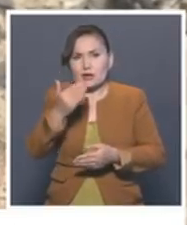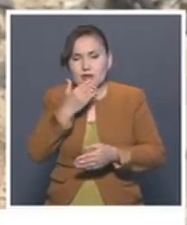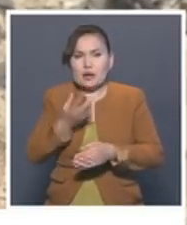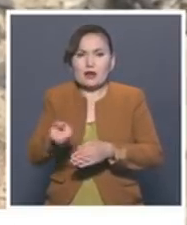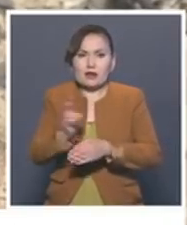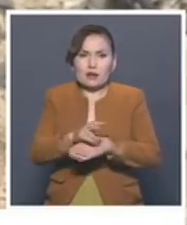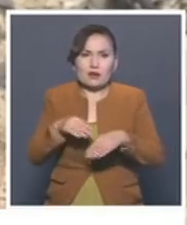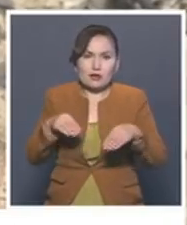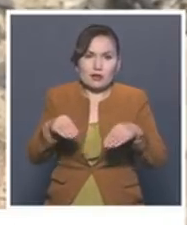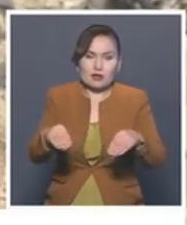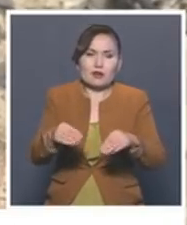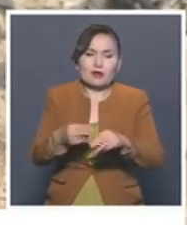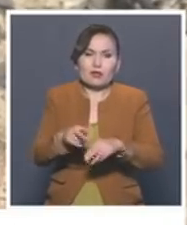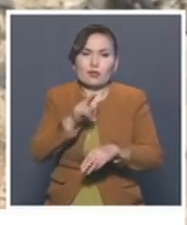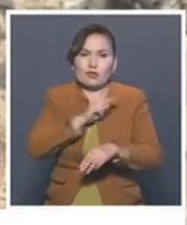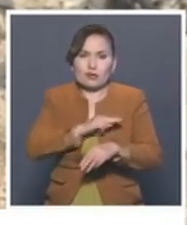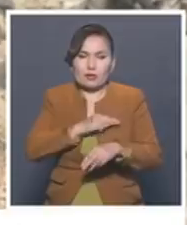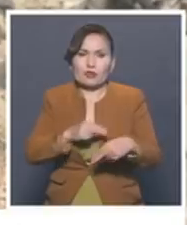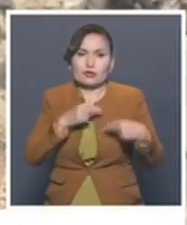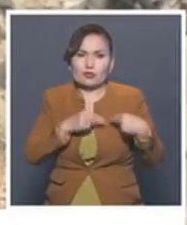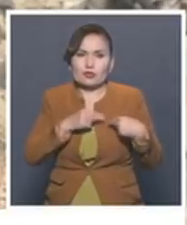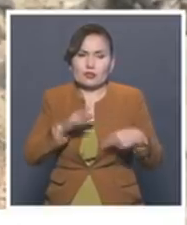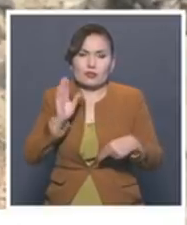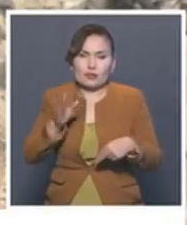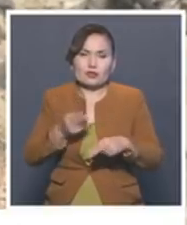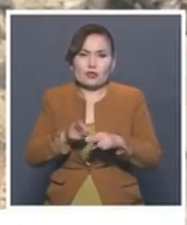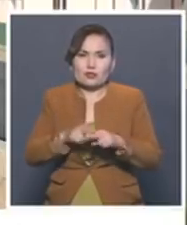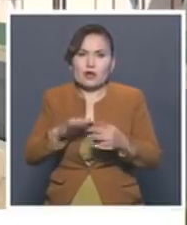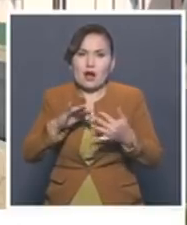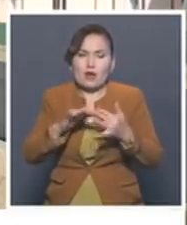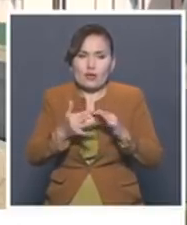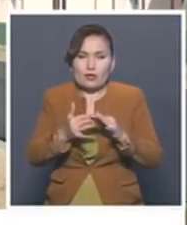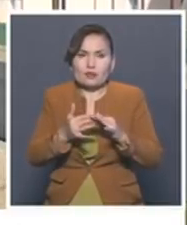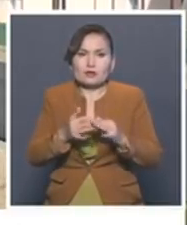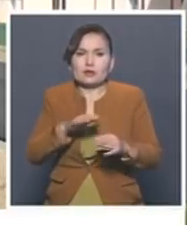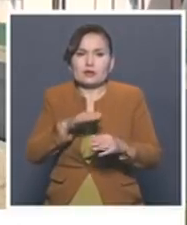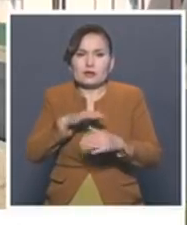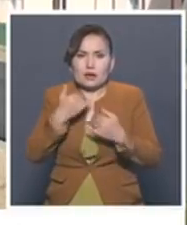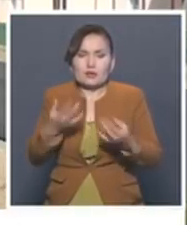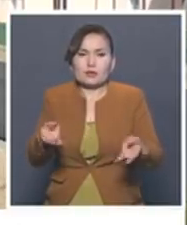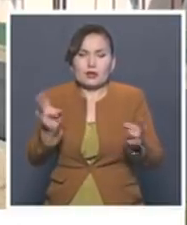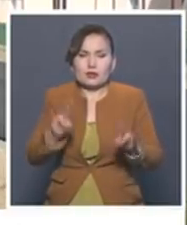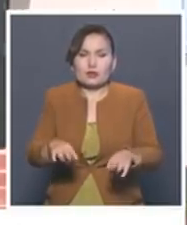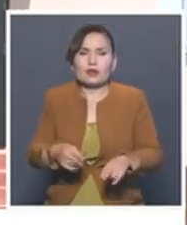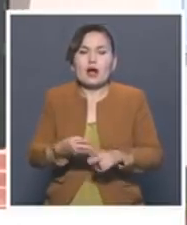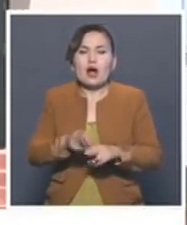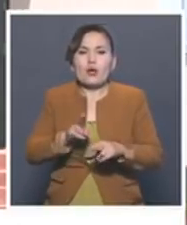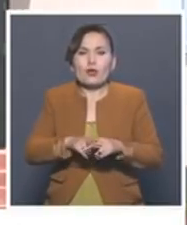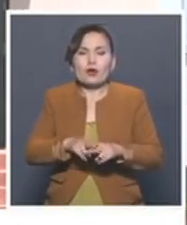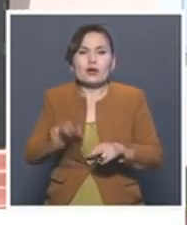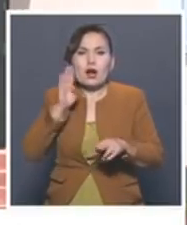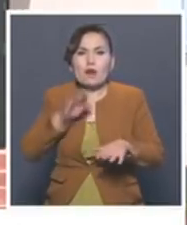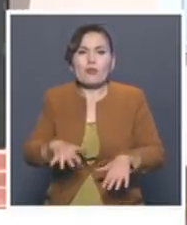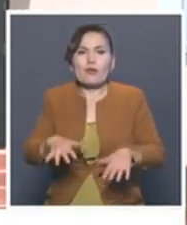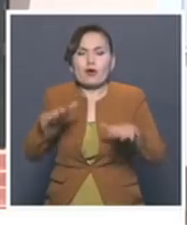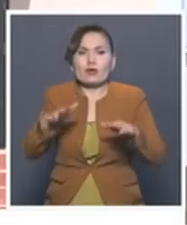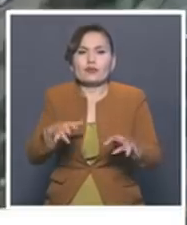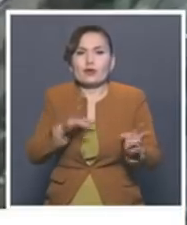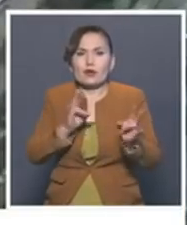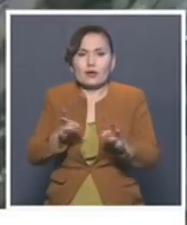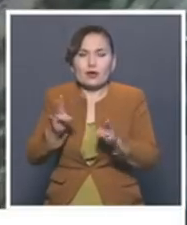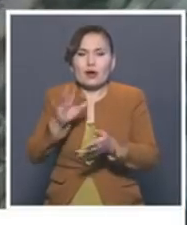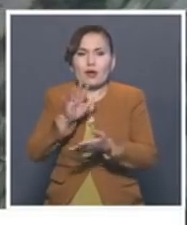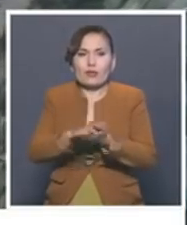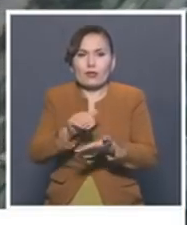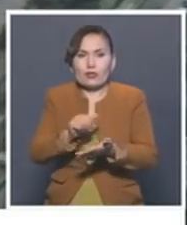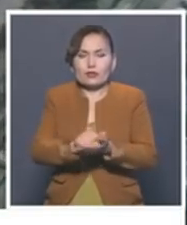қыста сояға демалып, сөйтіп өмір сүру керек болып тұр. Сардобаның кесірінен сарсанға түскен тұрғындар енді қаз қатар тізілген